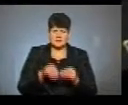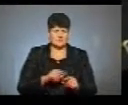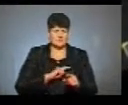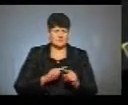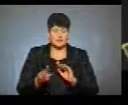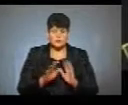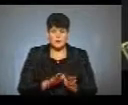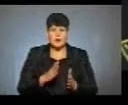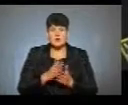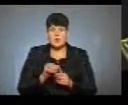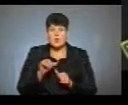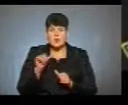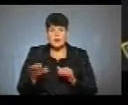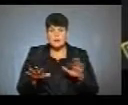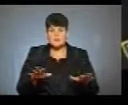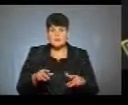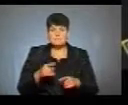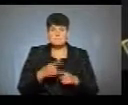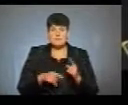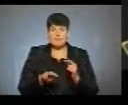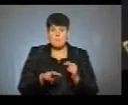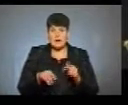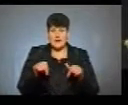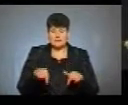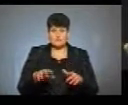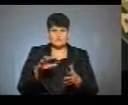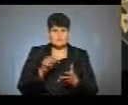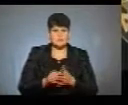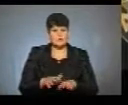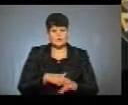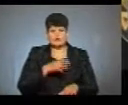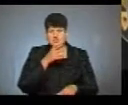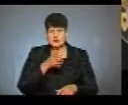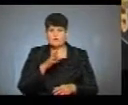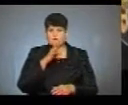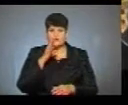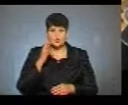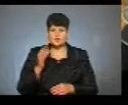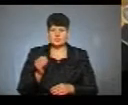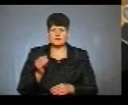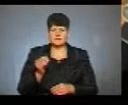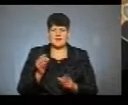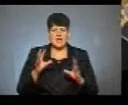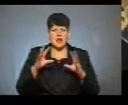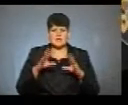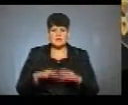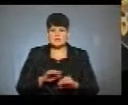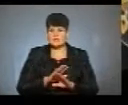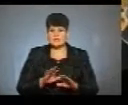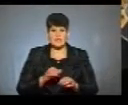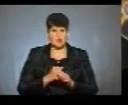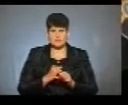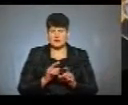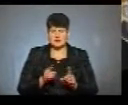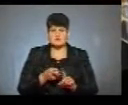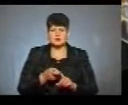Є окремі місця до пів метра, і там воно займає тривалий час. Вночі гасіння не робили в зв'язку з тим,